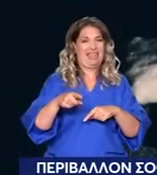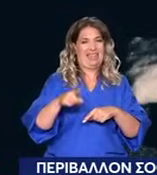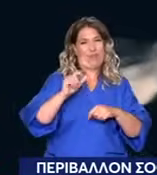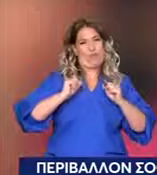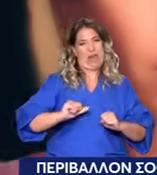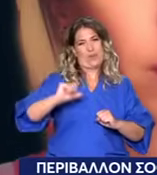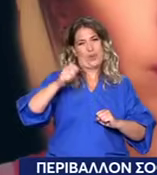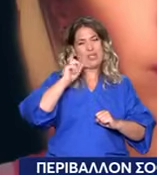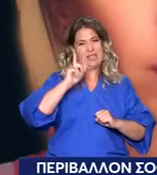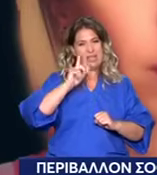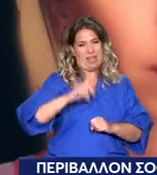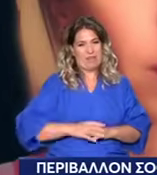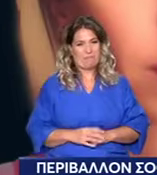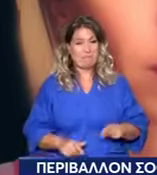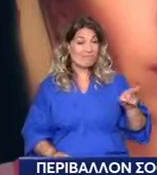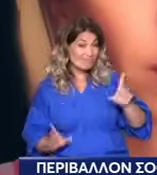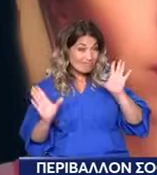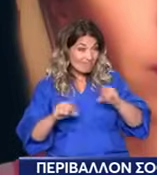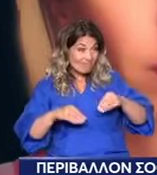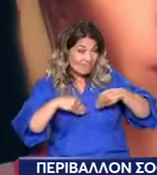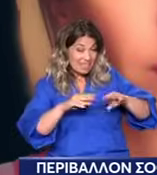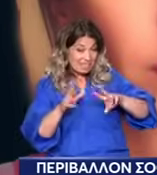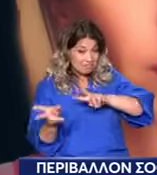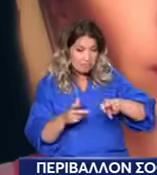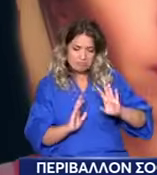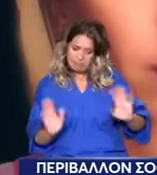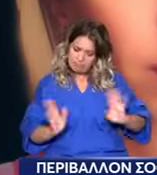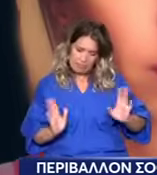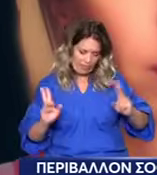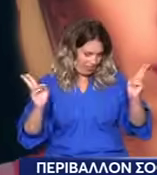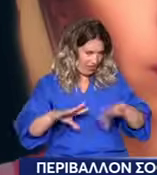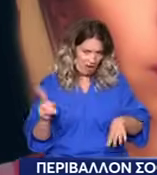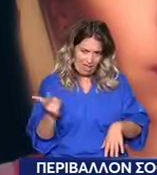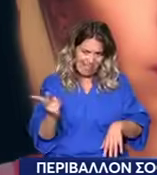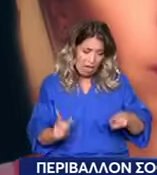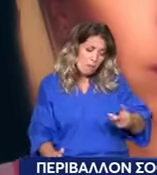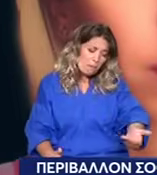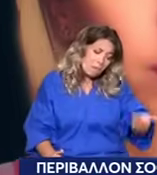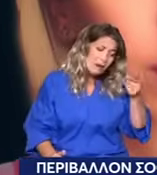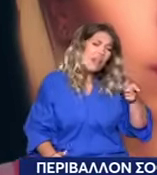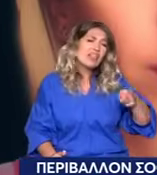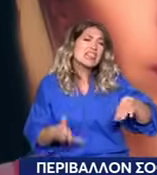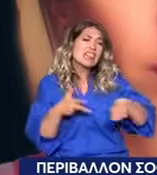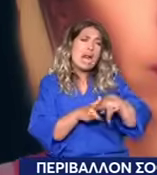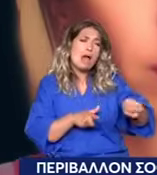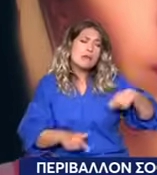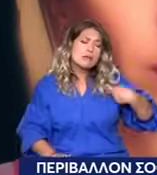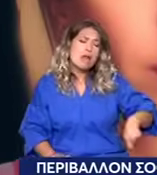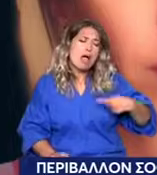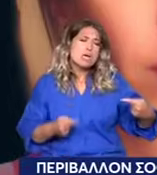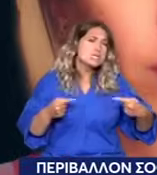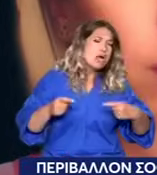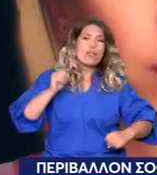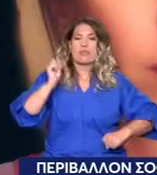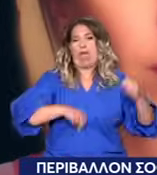Η διαταγή πληρωμής βγήκε πριν καν γνωρίσει τη Σοφία. Όλα αυτά τα χρόνια υπάρχει μια μεγάλη δικαστική διαμάχη με την τράπεζα, γιατί υπήρχε μια διαφωνία